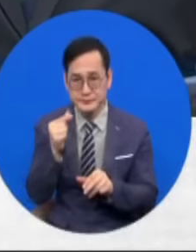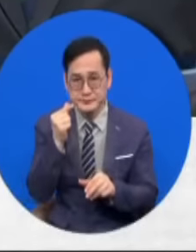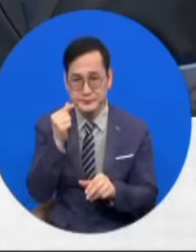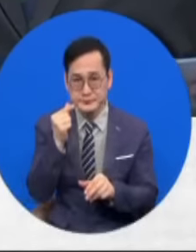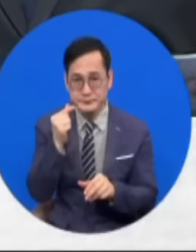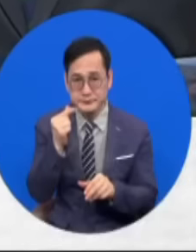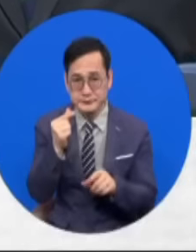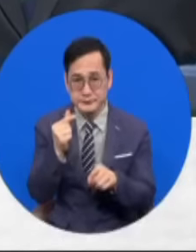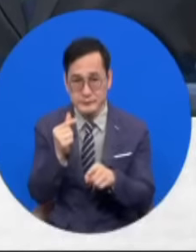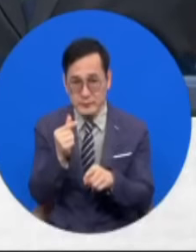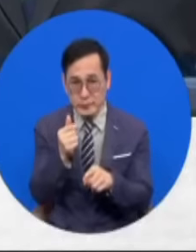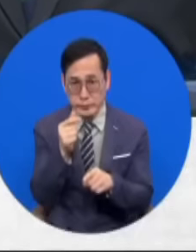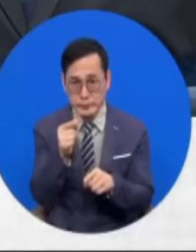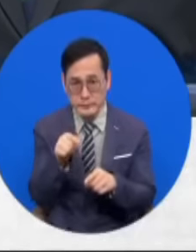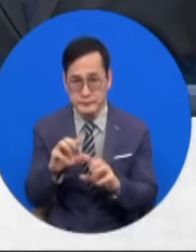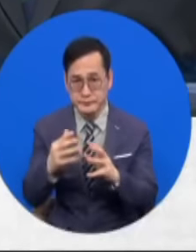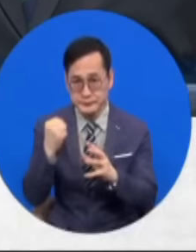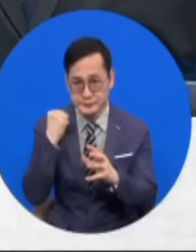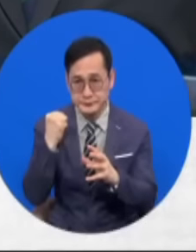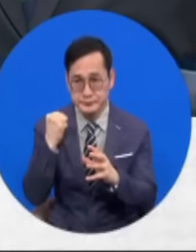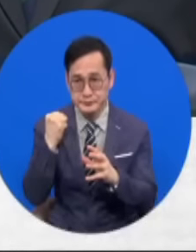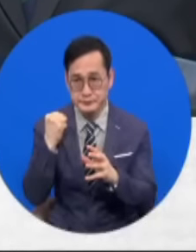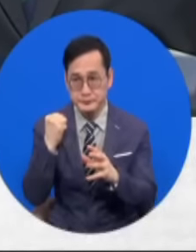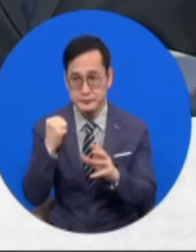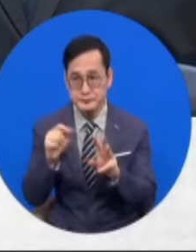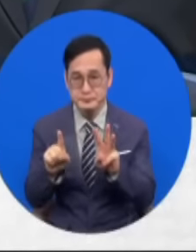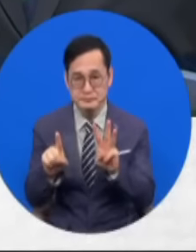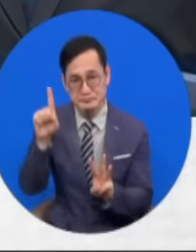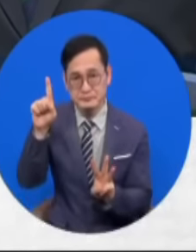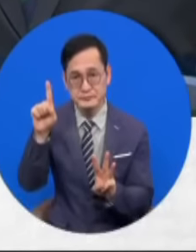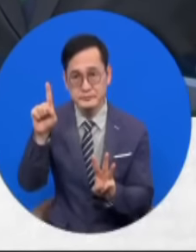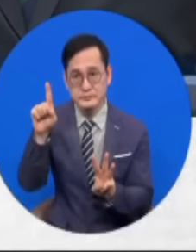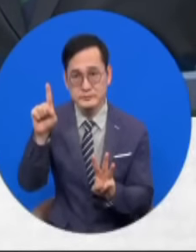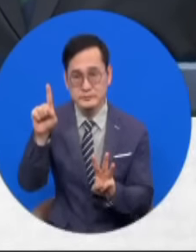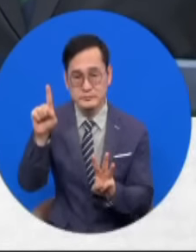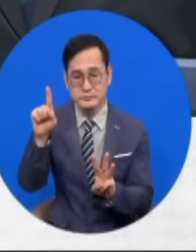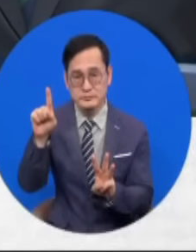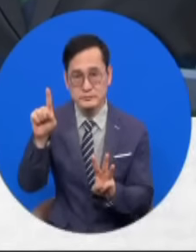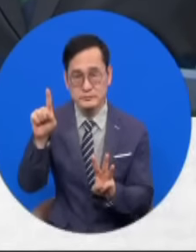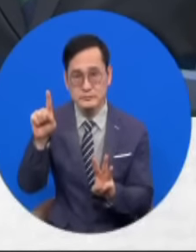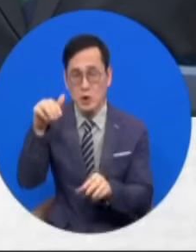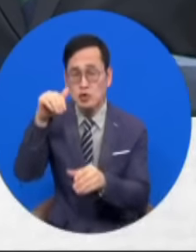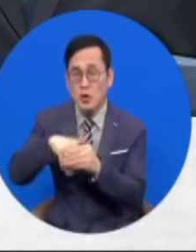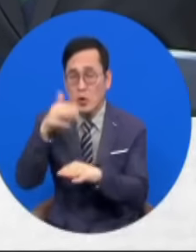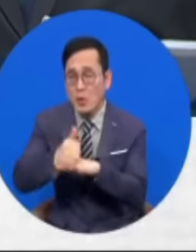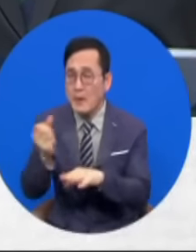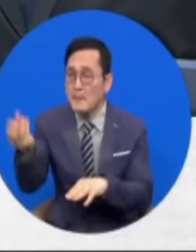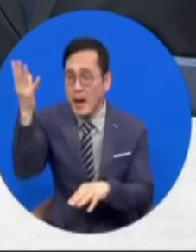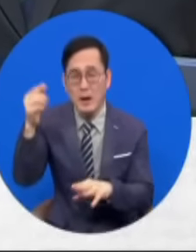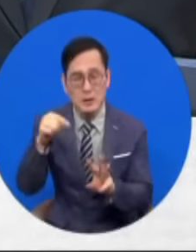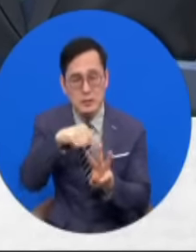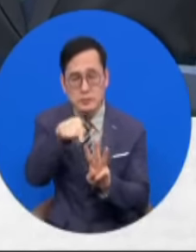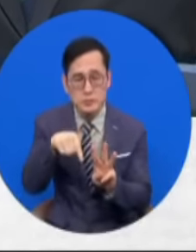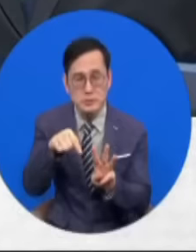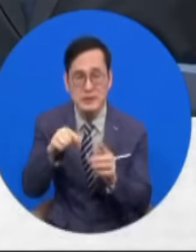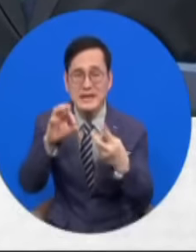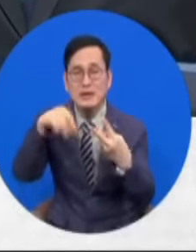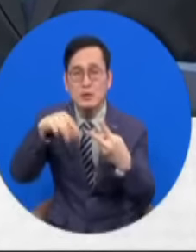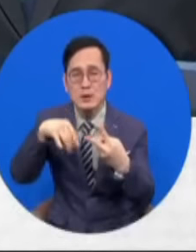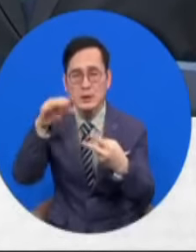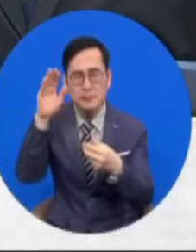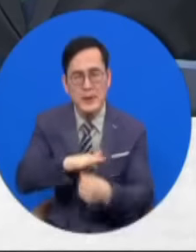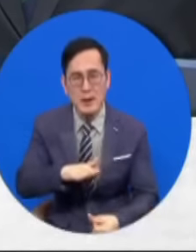결과가 나왔을 때 좀 초라한 득표를 한 후보의 경우는 아주 큰 타격을 받게 될 것이다라는 말씀을 드리고 싶고 지금 지금 국민의